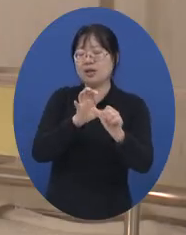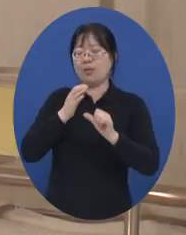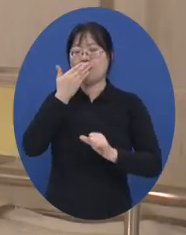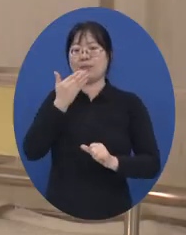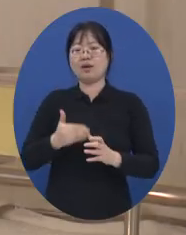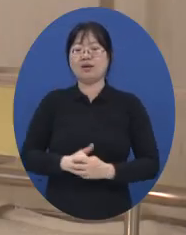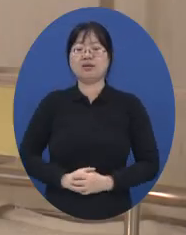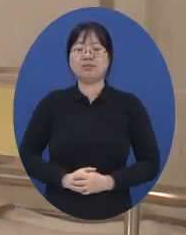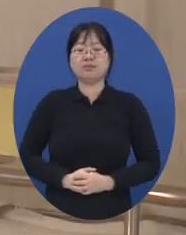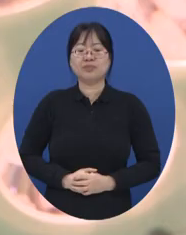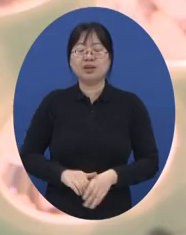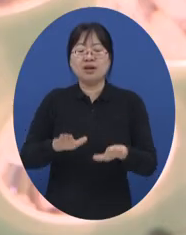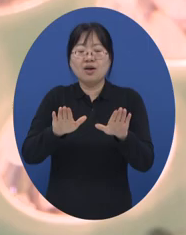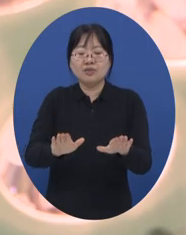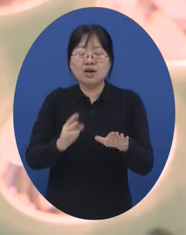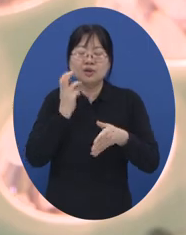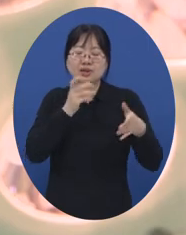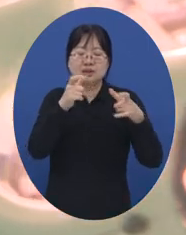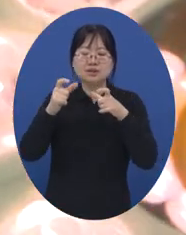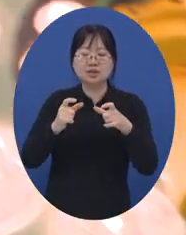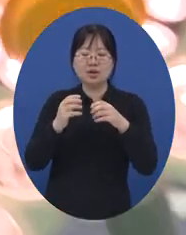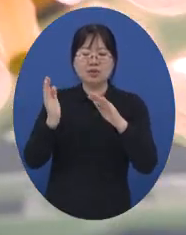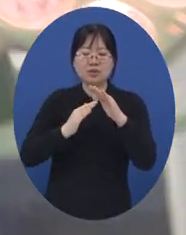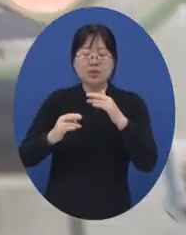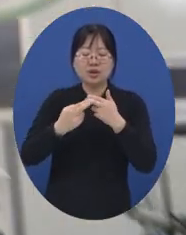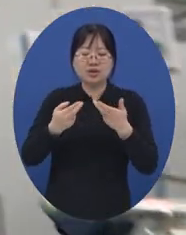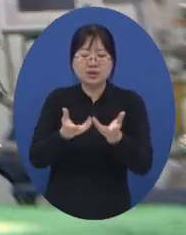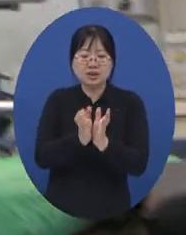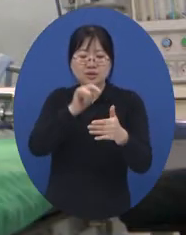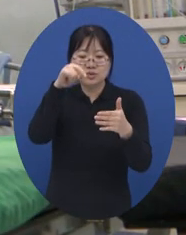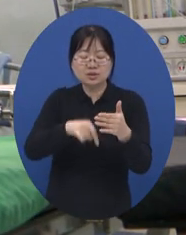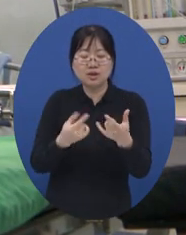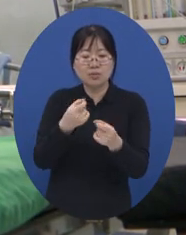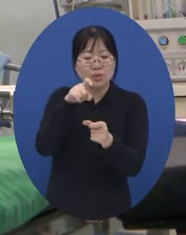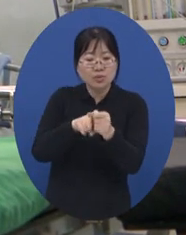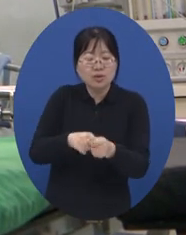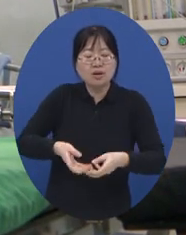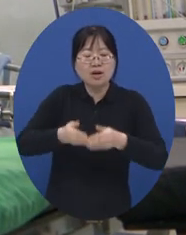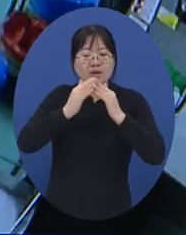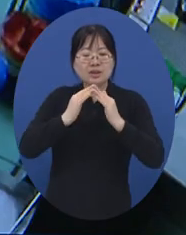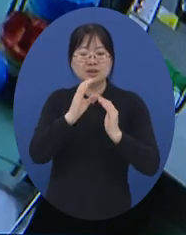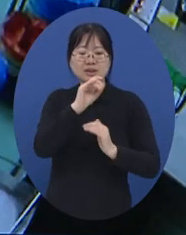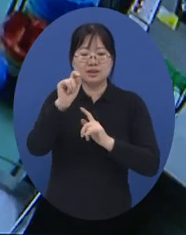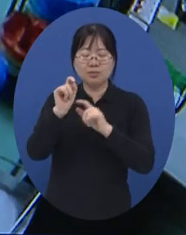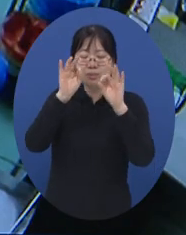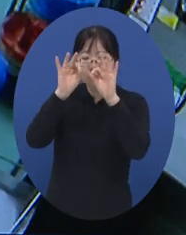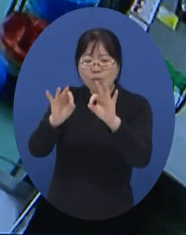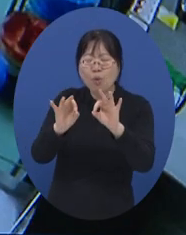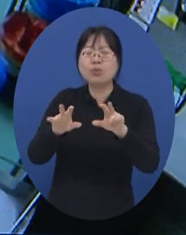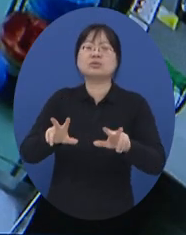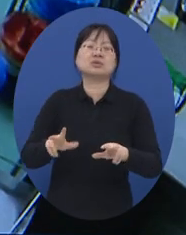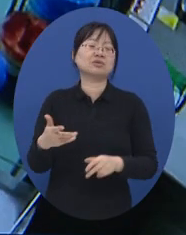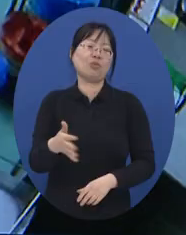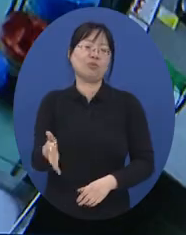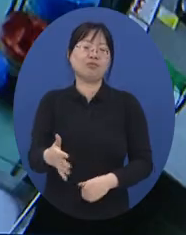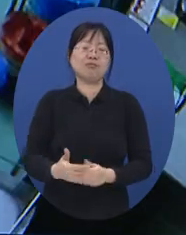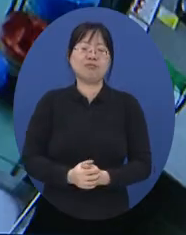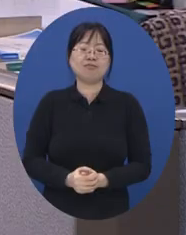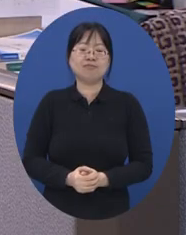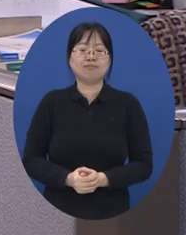겁니다 현재 경기 지역 공공 의료기관 중에 이런 용도로 설치된 신생아실 cctv 는 아직 없는 것으로 알려져